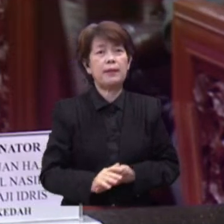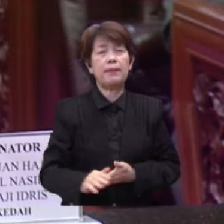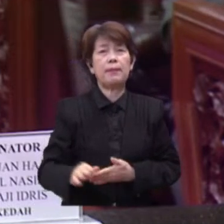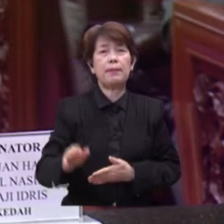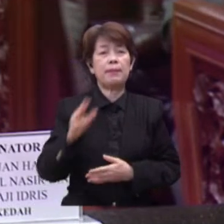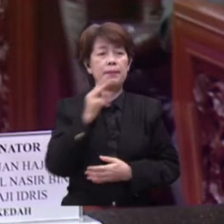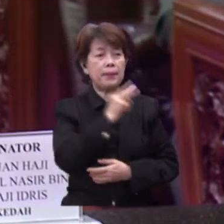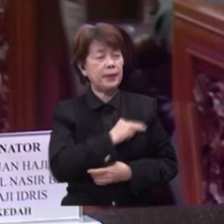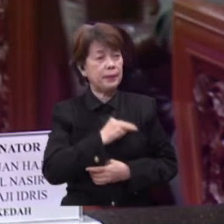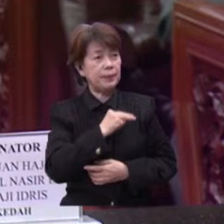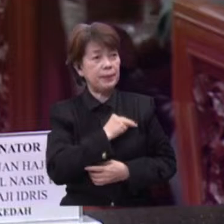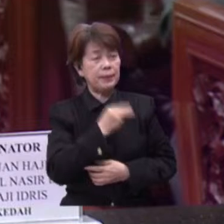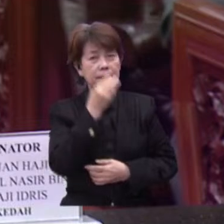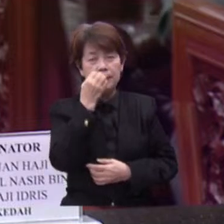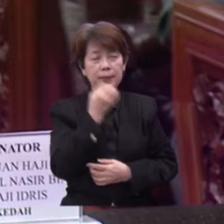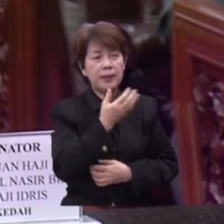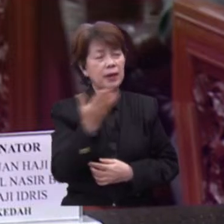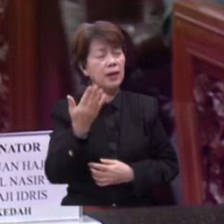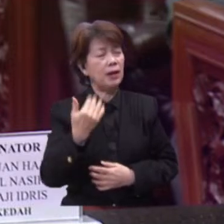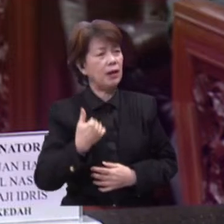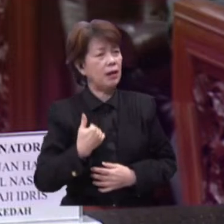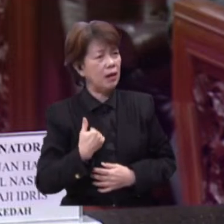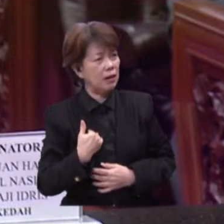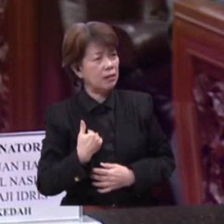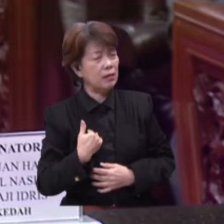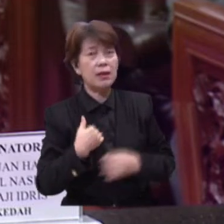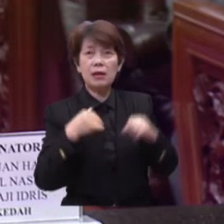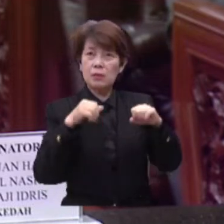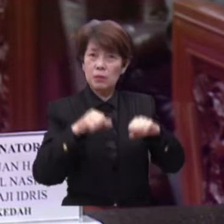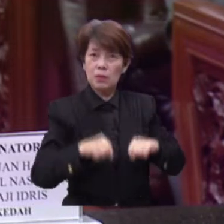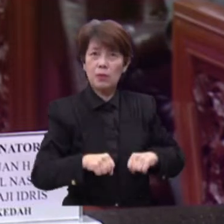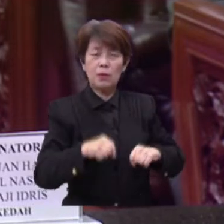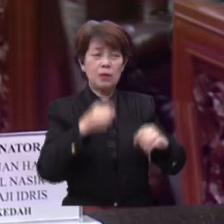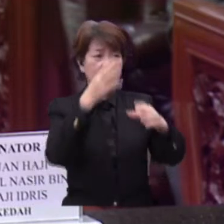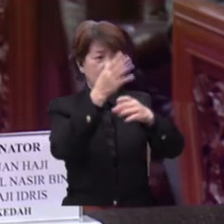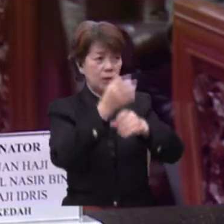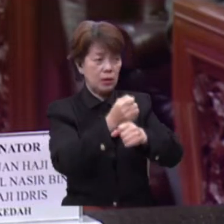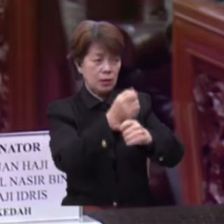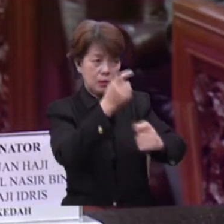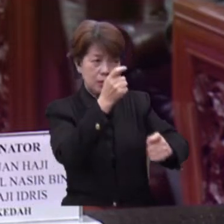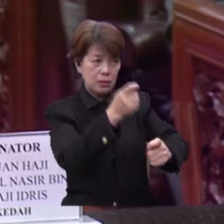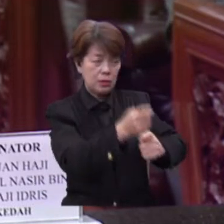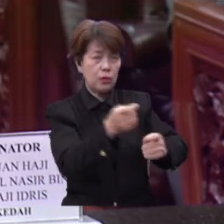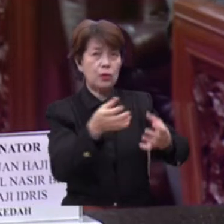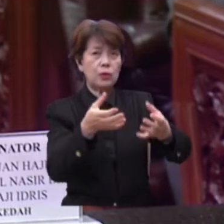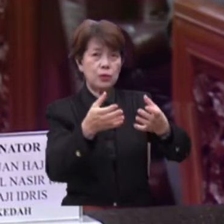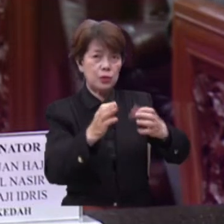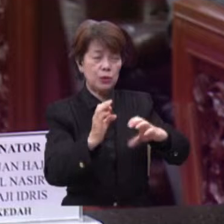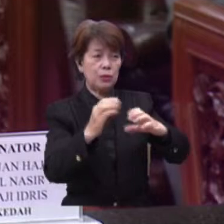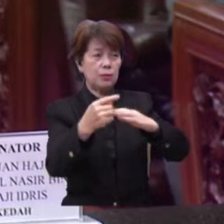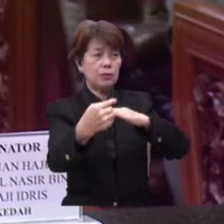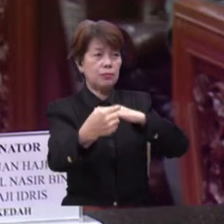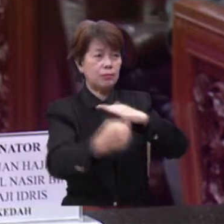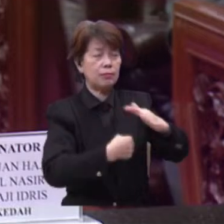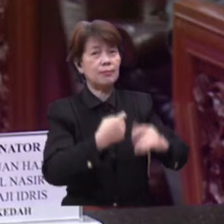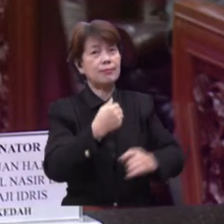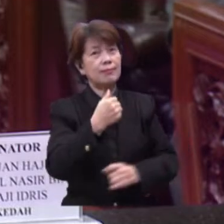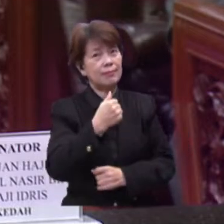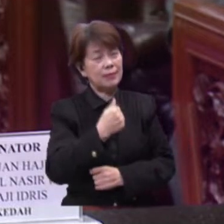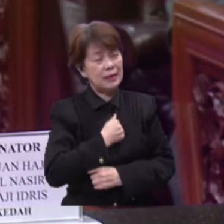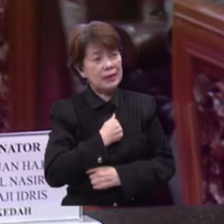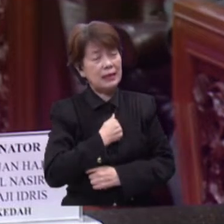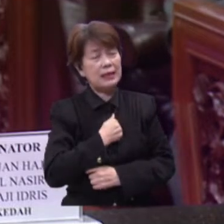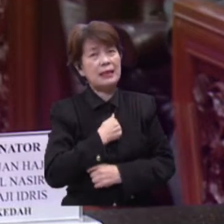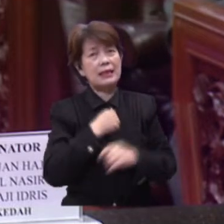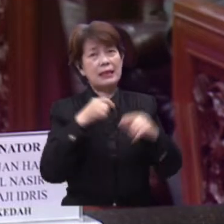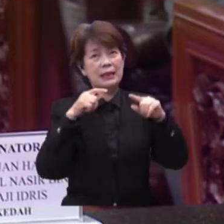atau tidak adakah kemungkinan ditentukan percobaan membunuh diri ini itu